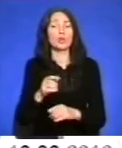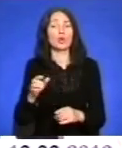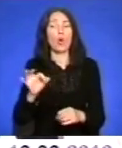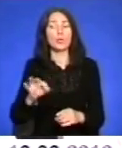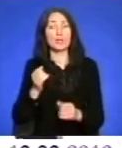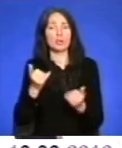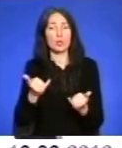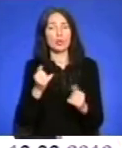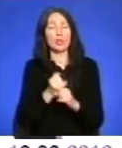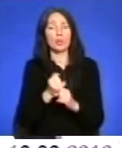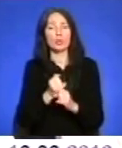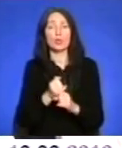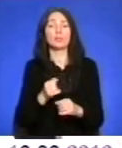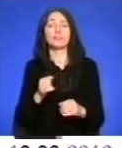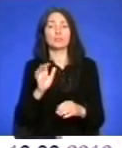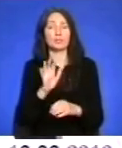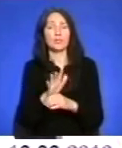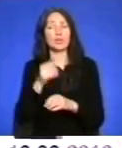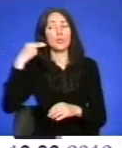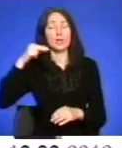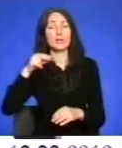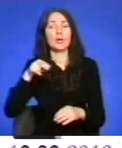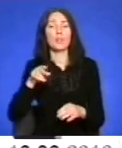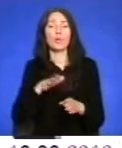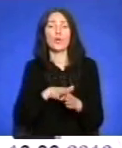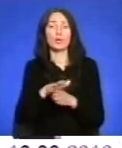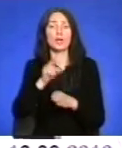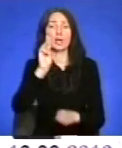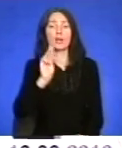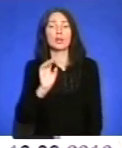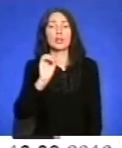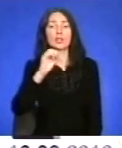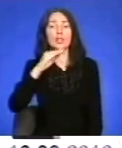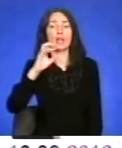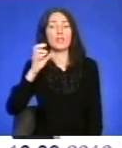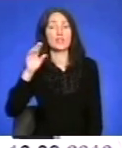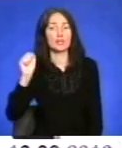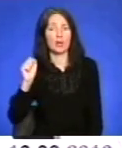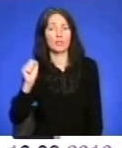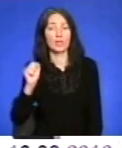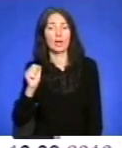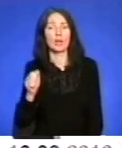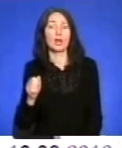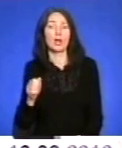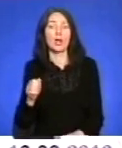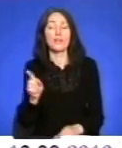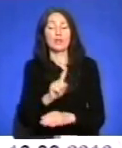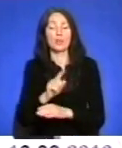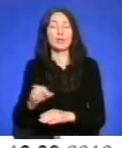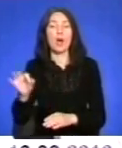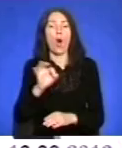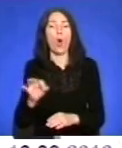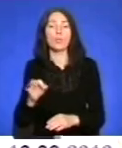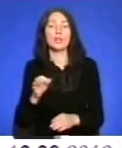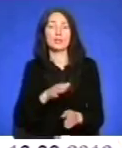про здійснення шефської допомоги військовим частинам. Тернопільська область здійснює шефську допомогу над військовими з'єднаннями